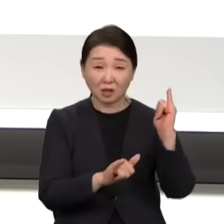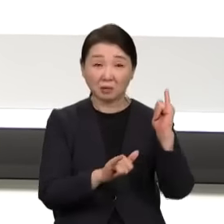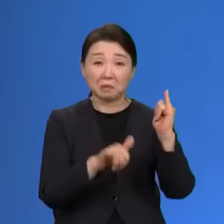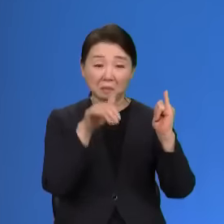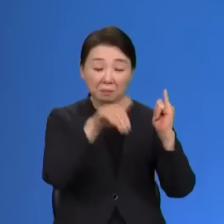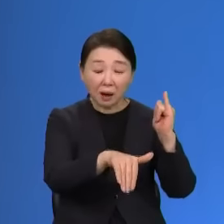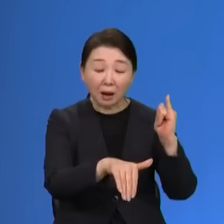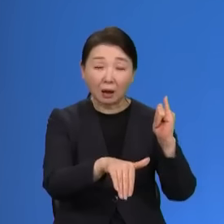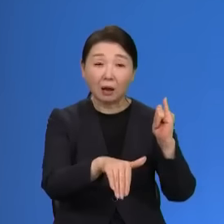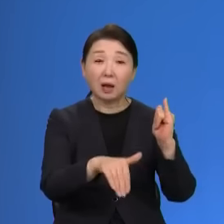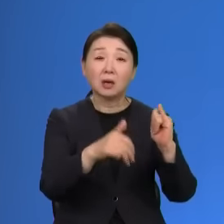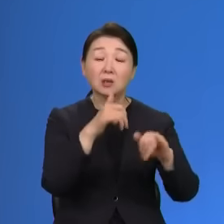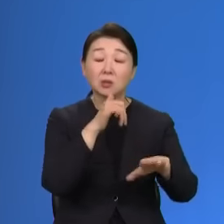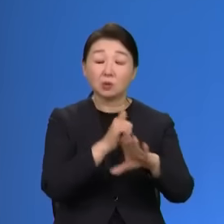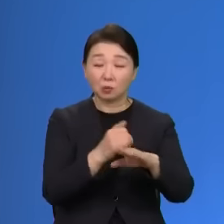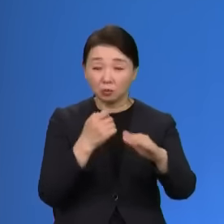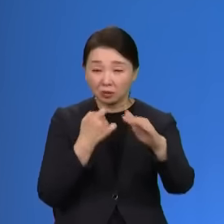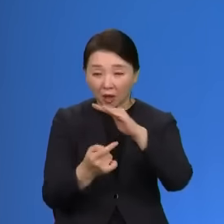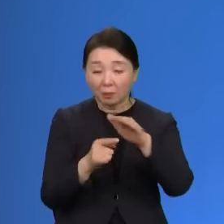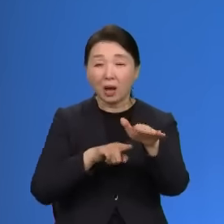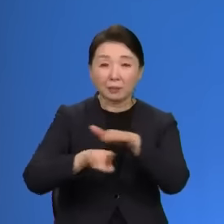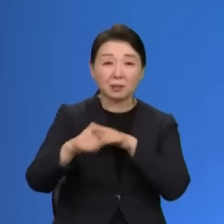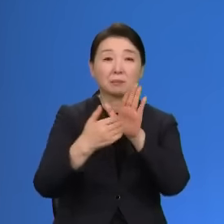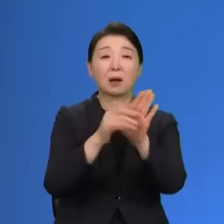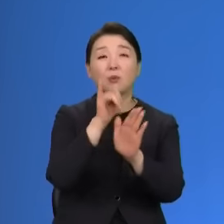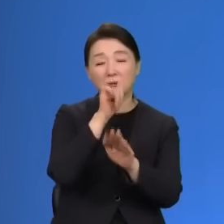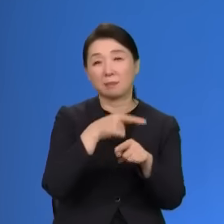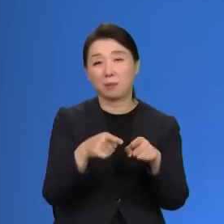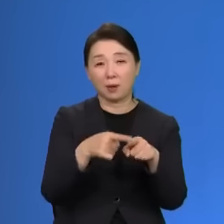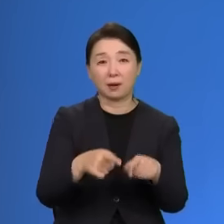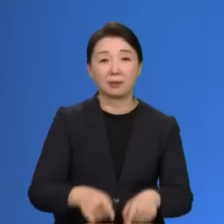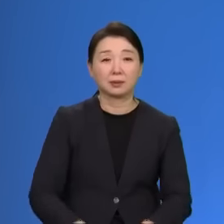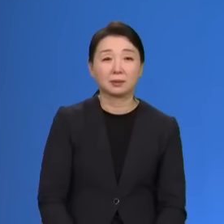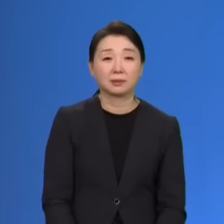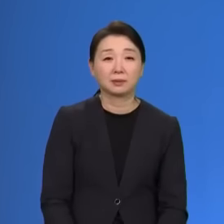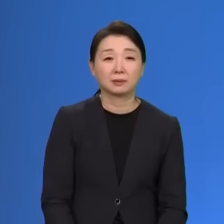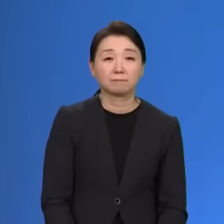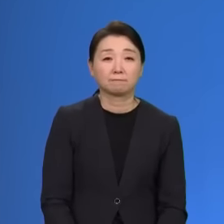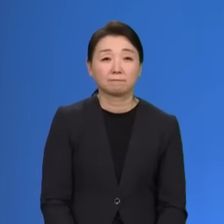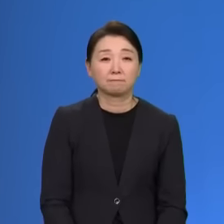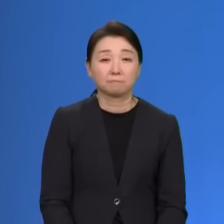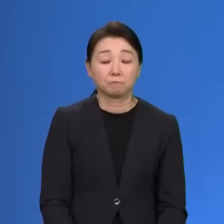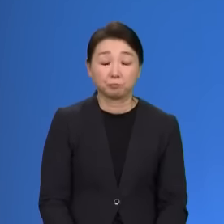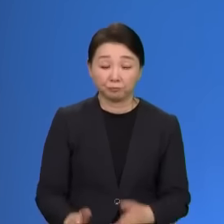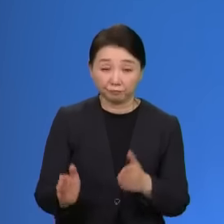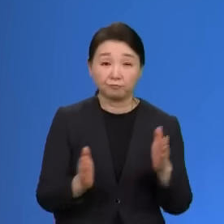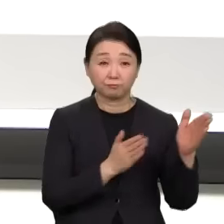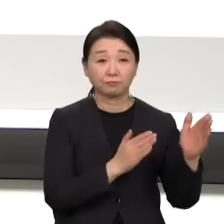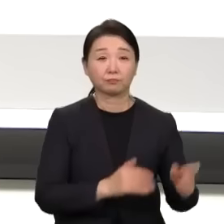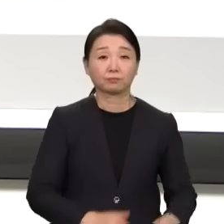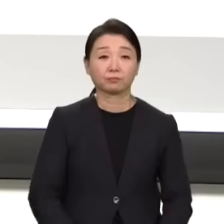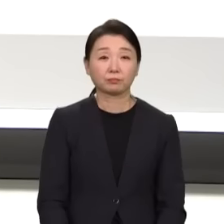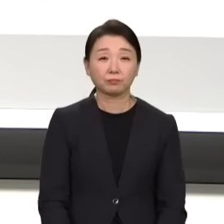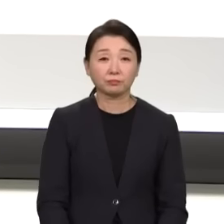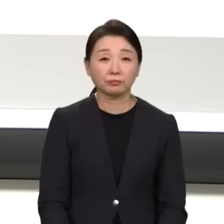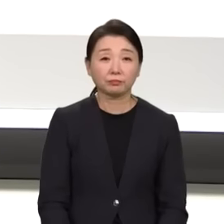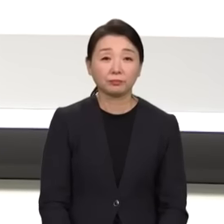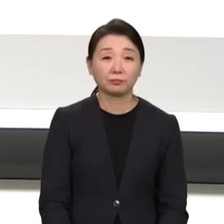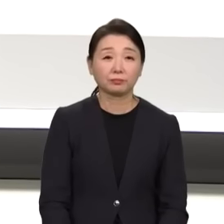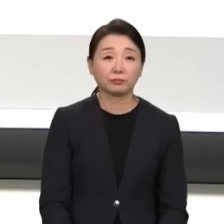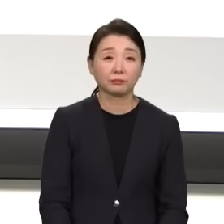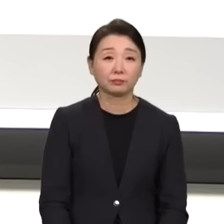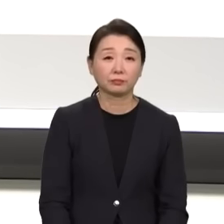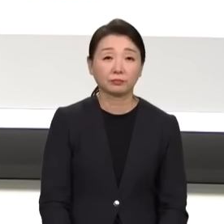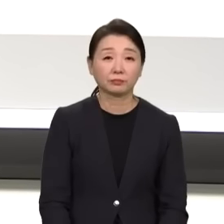있는 개념을 앞장서서 받고 있는게 아니냐 이런 어떤 그 사회적인 평가도 나오고 있습니다네 알겠습니다 바로 다음 이슈도 볼까요 자 두 번째 이슈